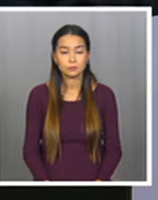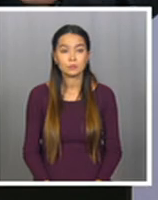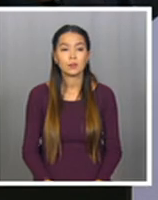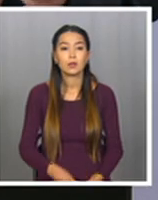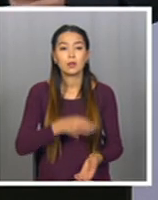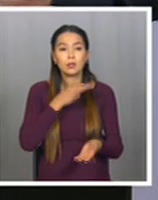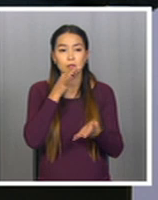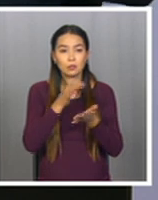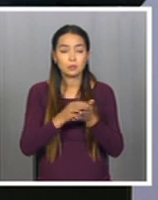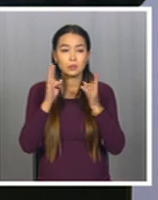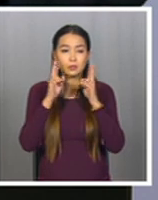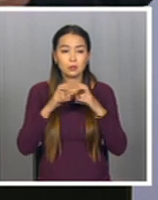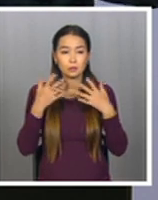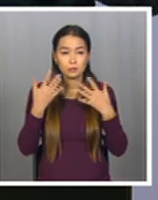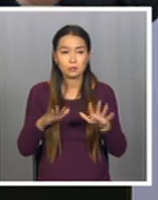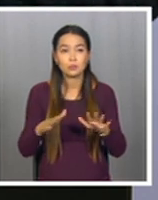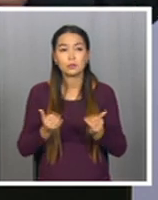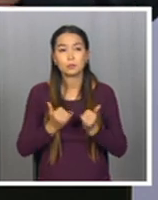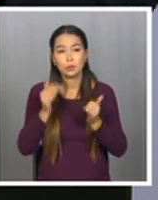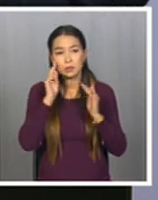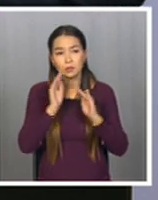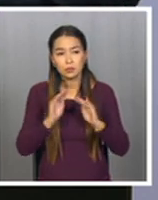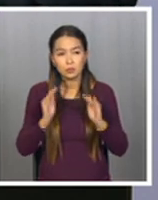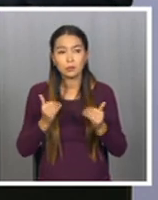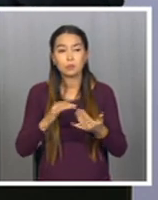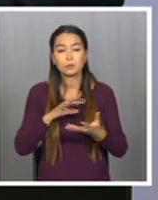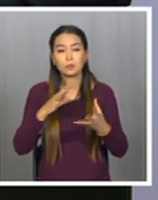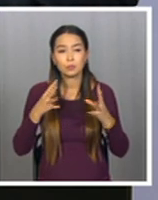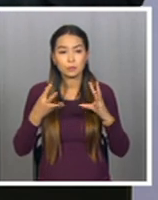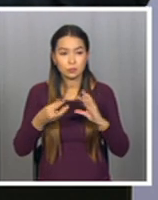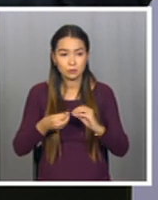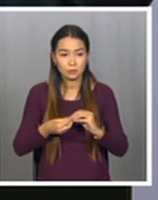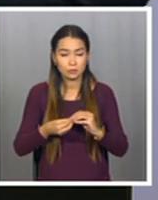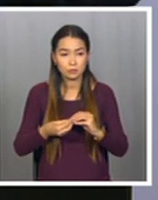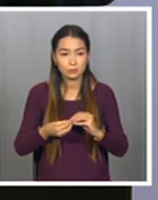Жауаптарымызды тексеріп болсақ, құрметті оқушылар, бүгінгі сабағымызды қорытындылайық.